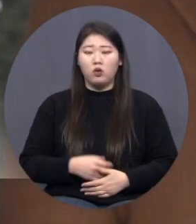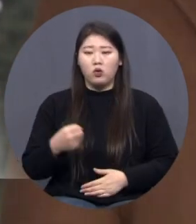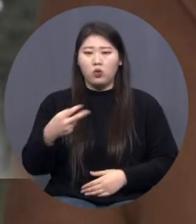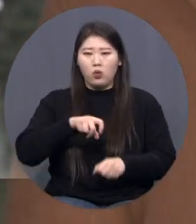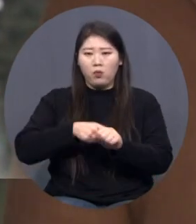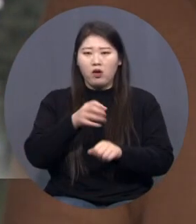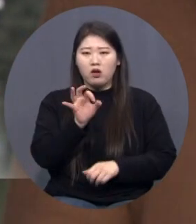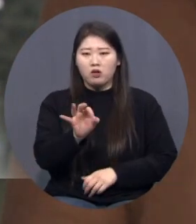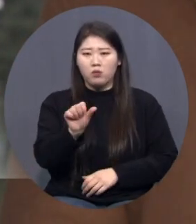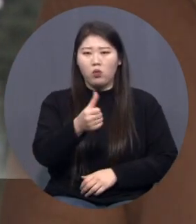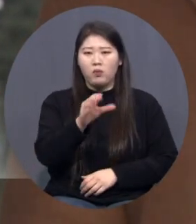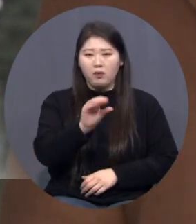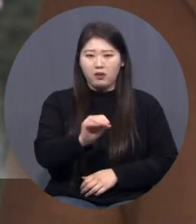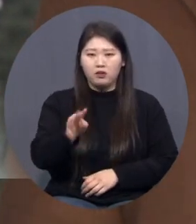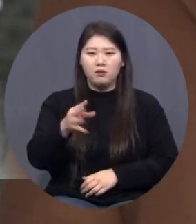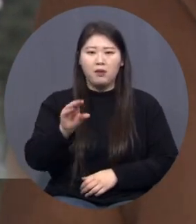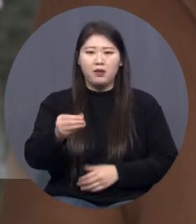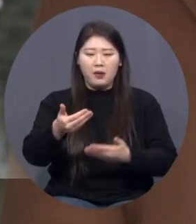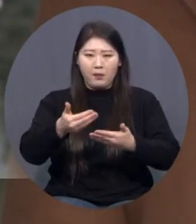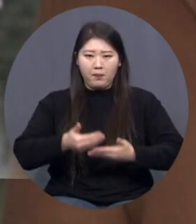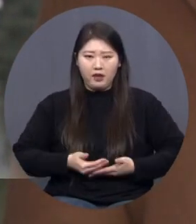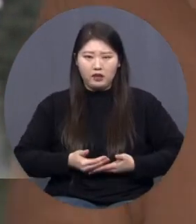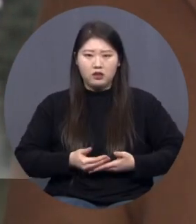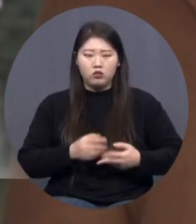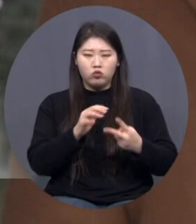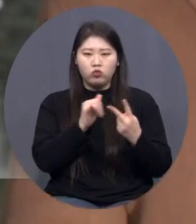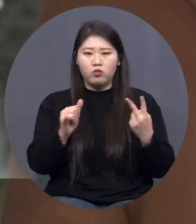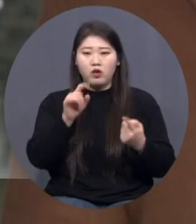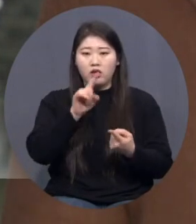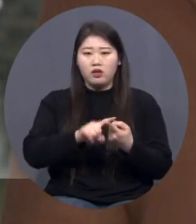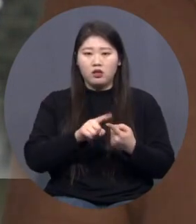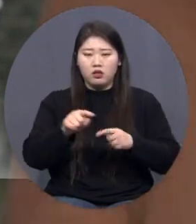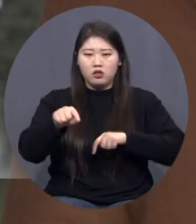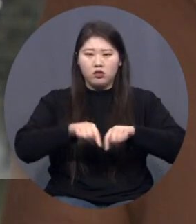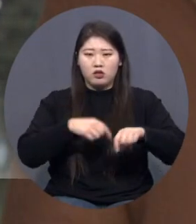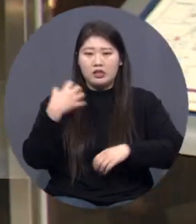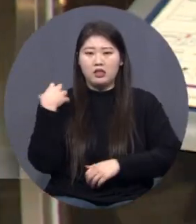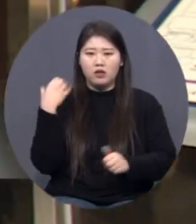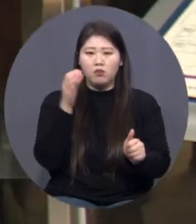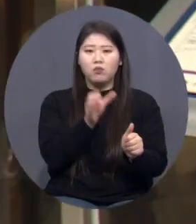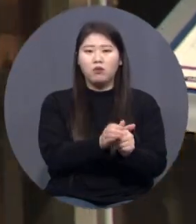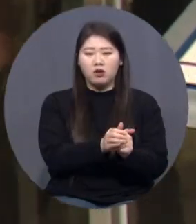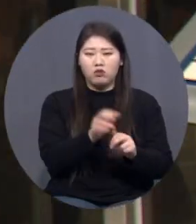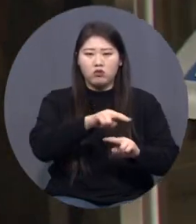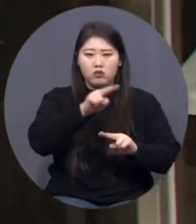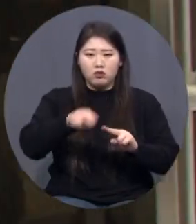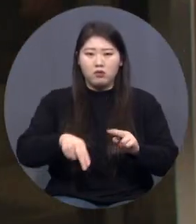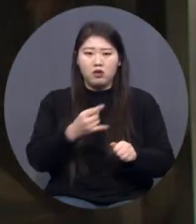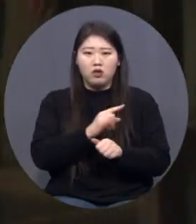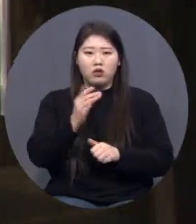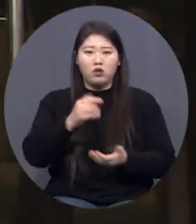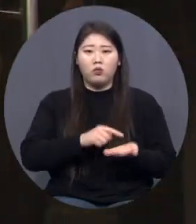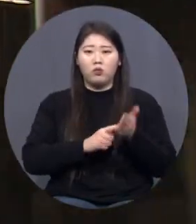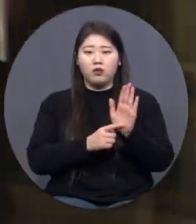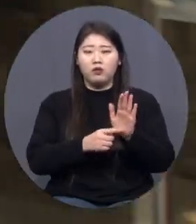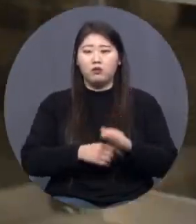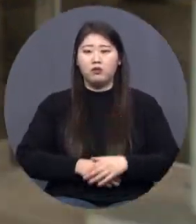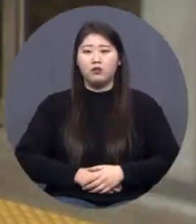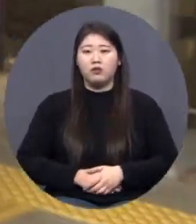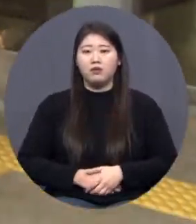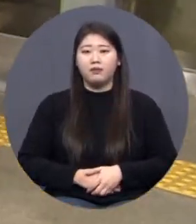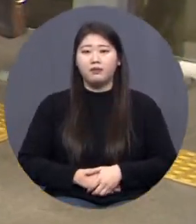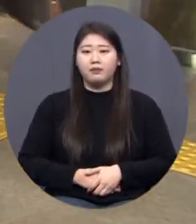벌금 500만 원과 400만 원을 받은 측근 2명은 정치적 책임을 물어 물러나게 해야 한다고 주장했습니다.